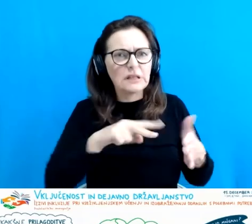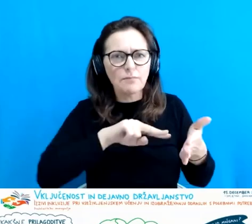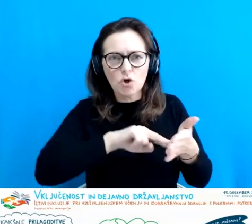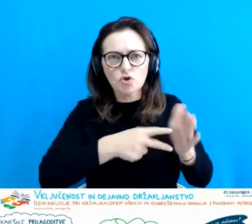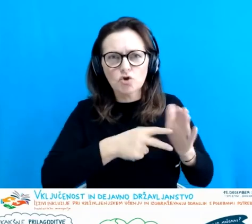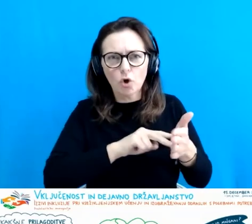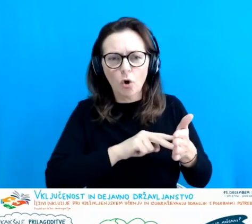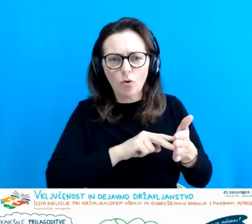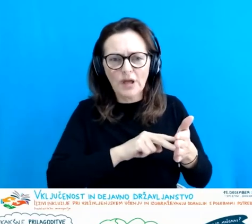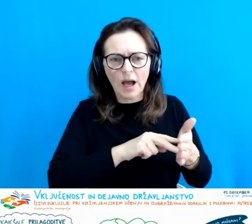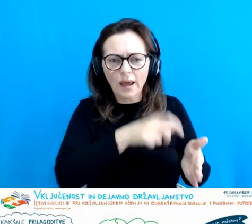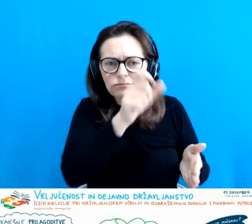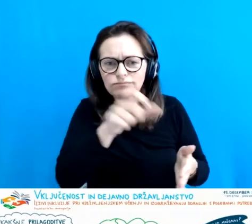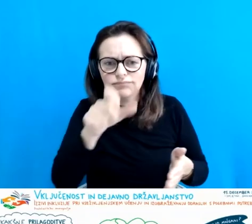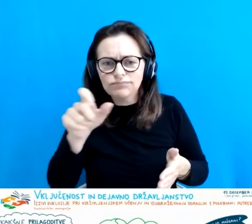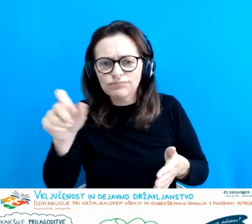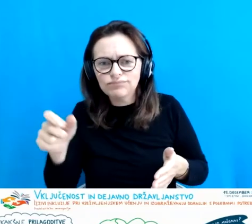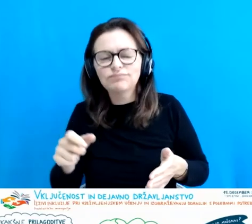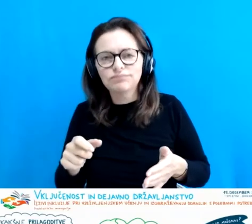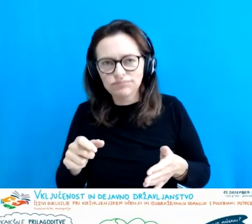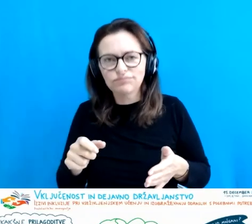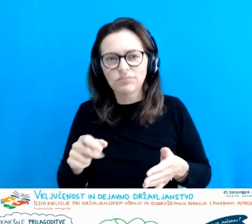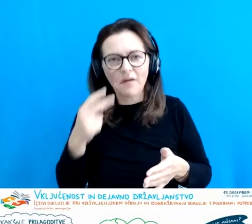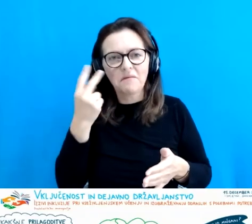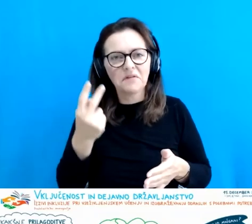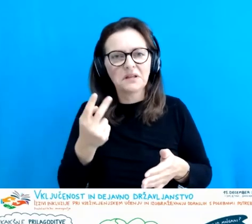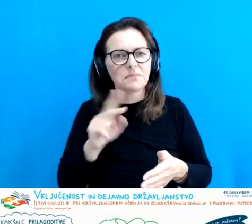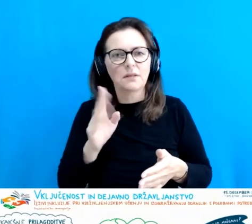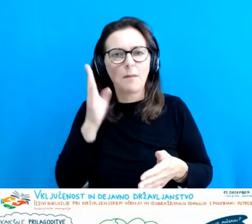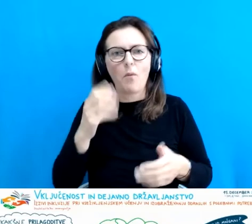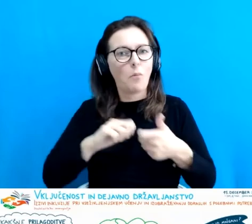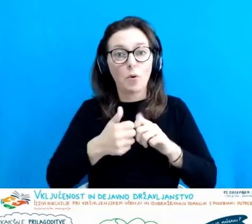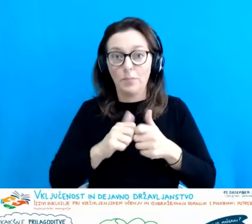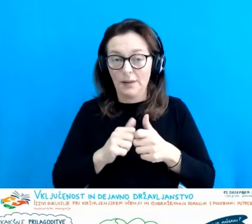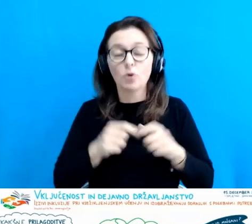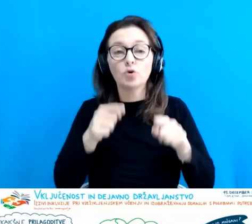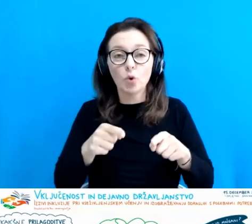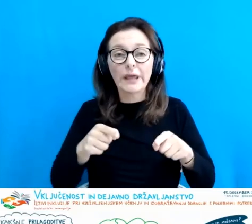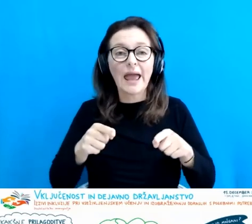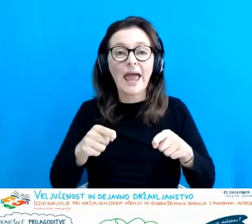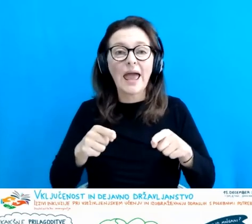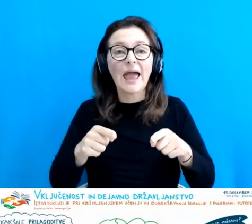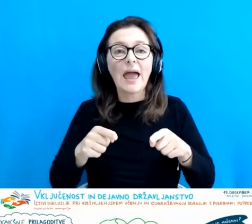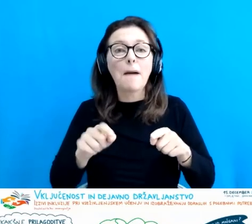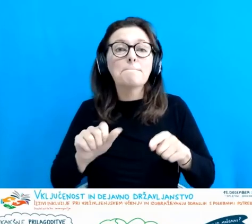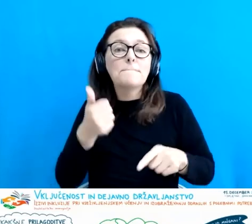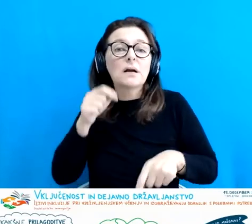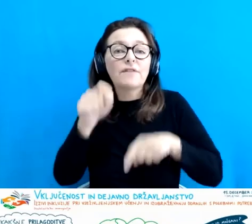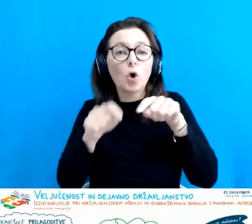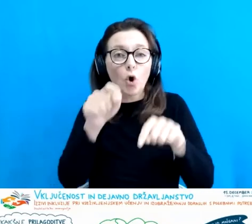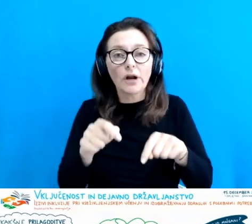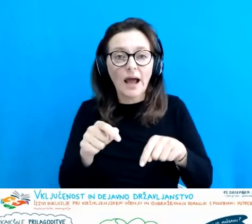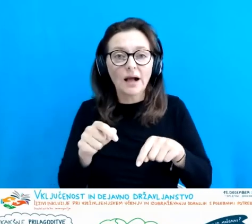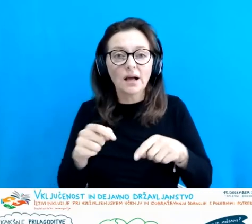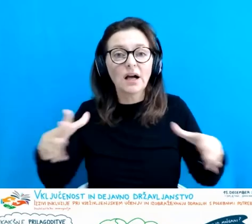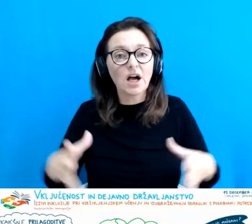bi rešili. Torej, to je res prvi korak k reševanju, sistemskem reševanju statusa oseb odraslih s